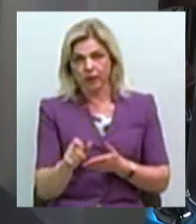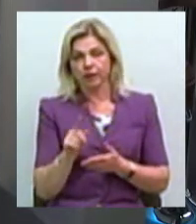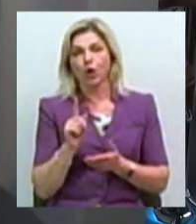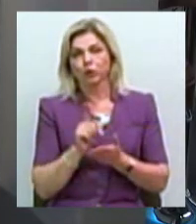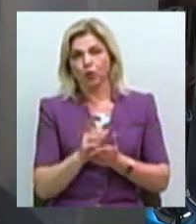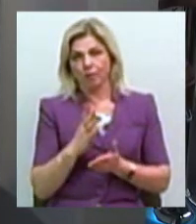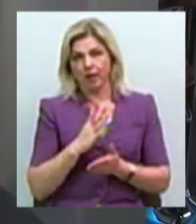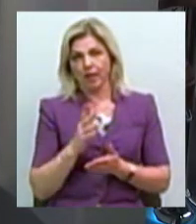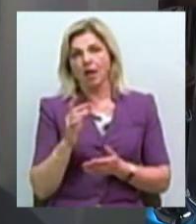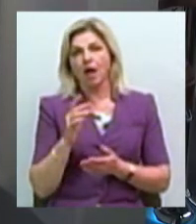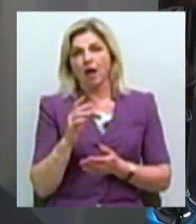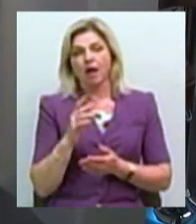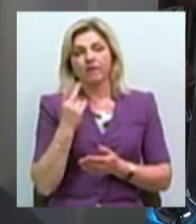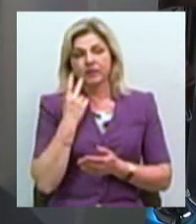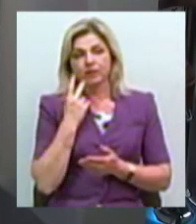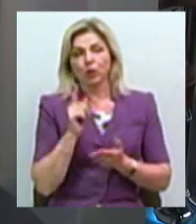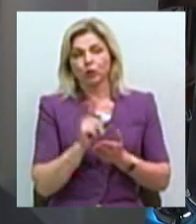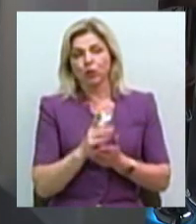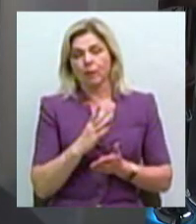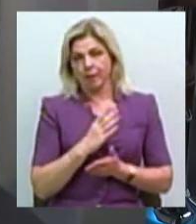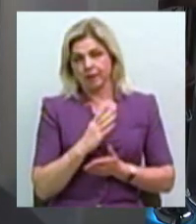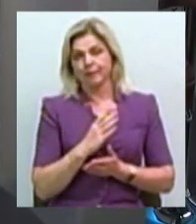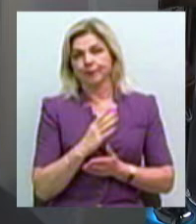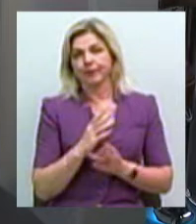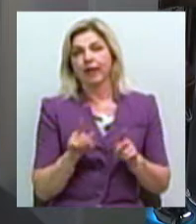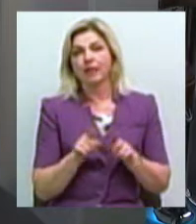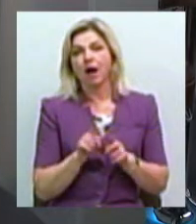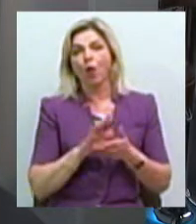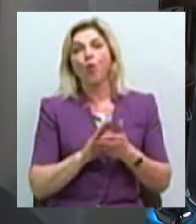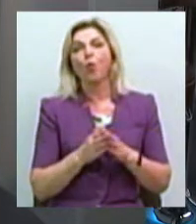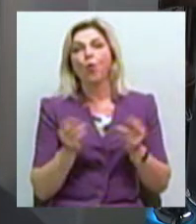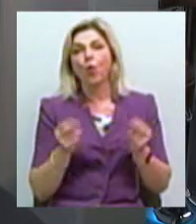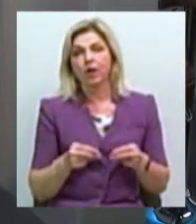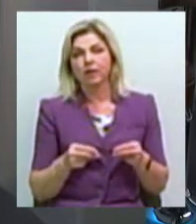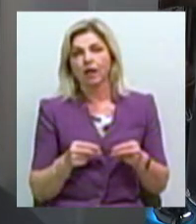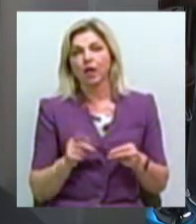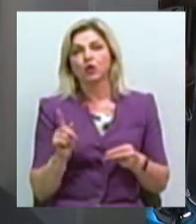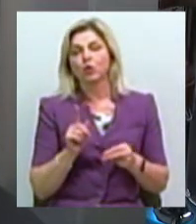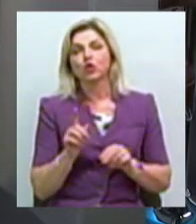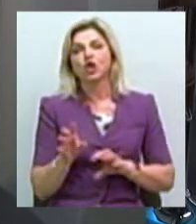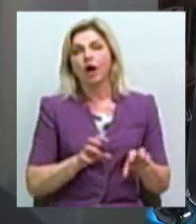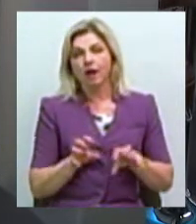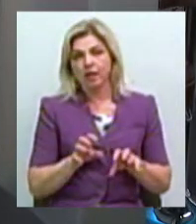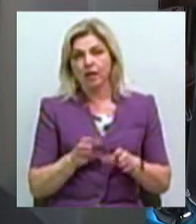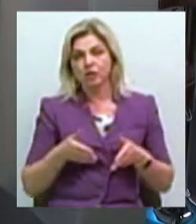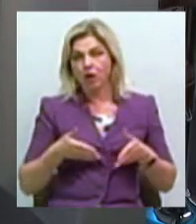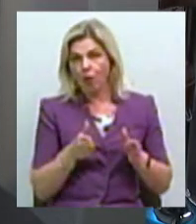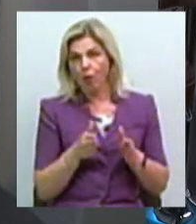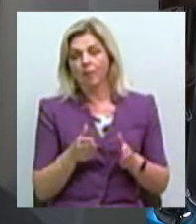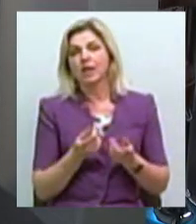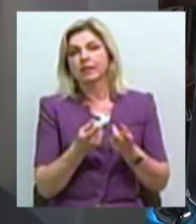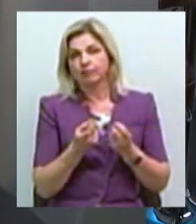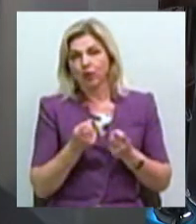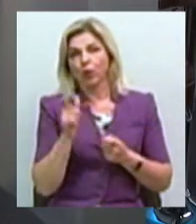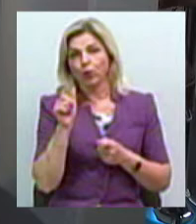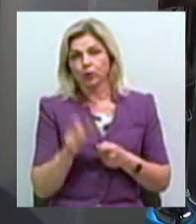бути завжди суб'єктом, а не об'єктом. Так? Тобто це така угода, яка шахрайським шляхом, да, спонукає людину